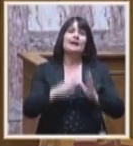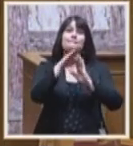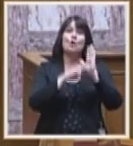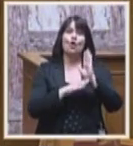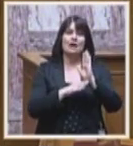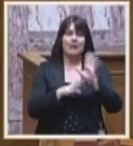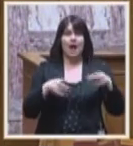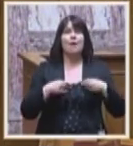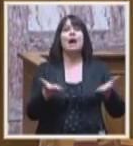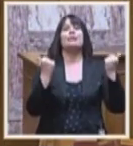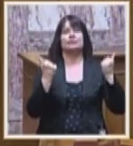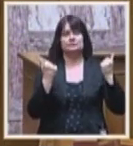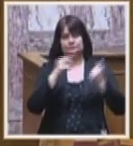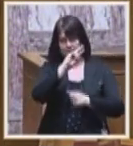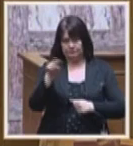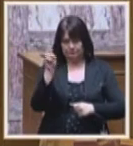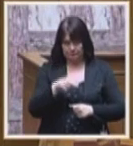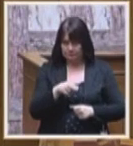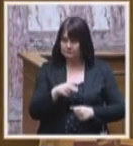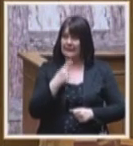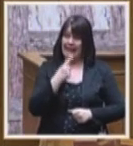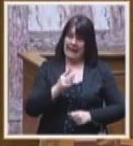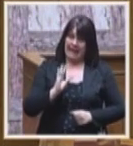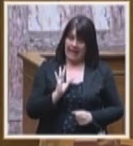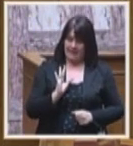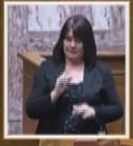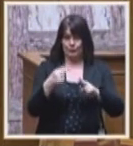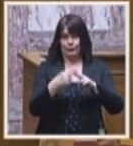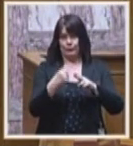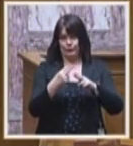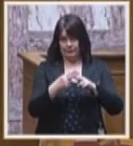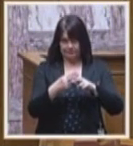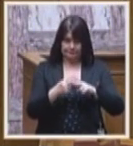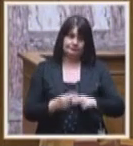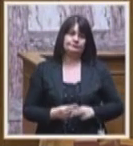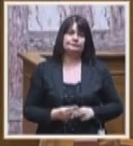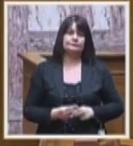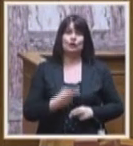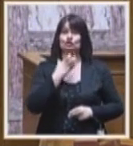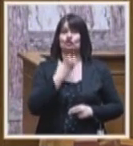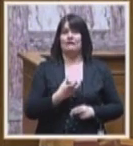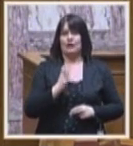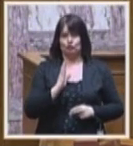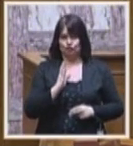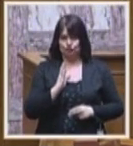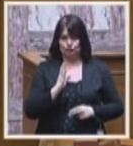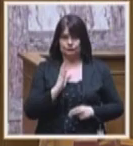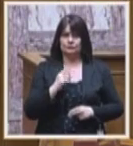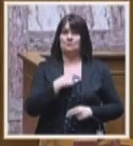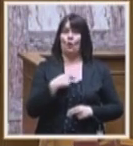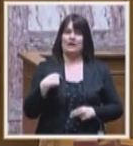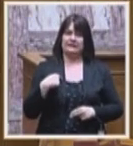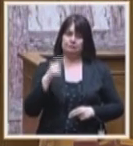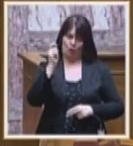του από όλους αυτούς τους επιφανείς πολιτικούς, σοβαρούς πολιτικούς, η απόρριψη